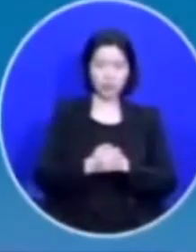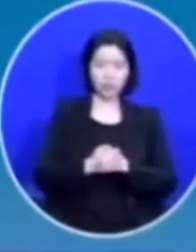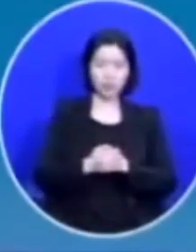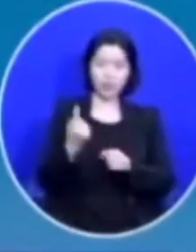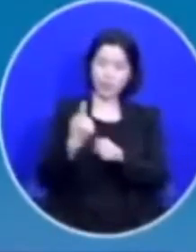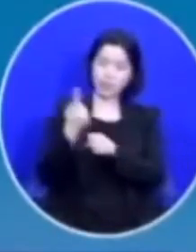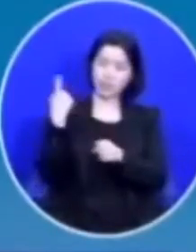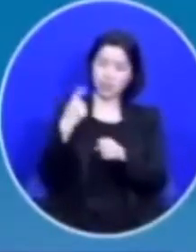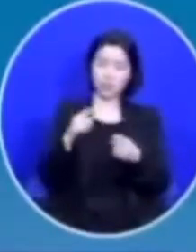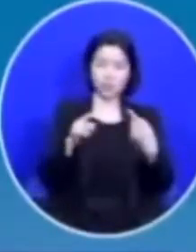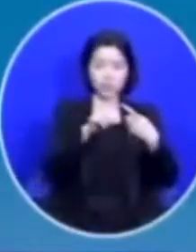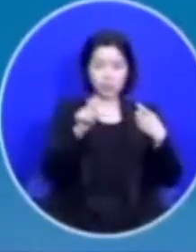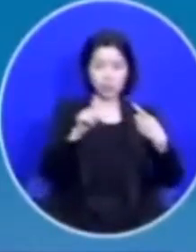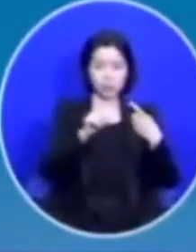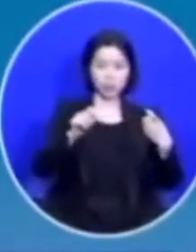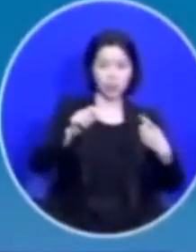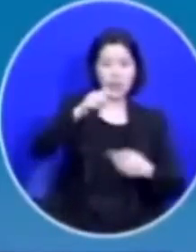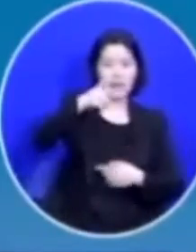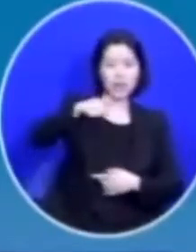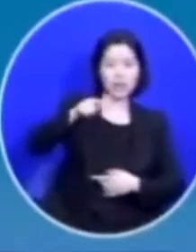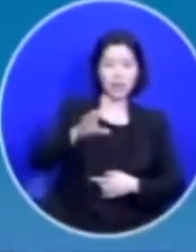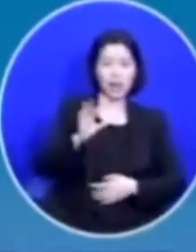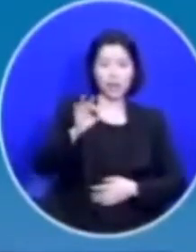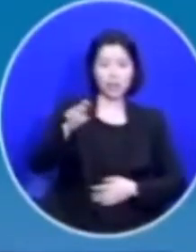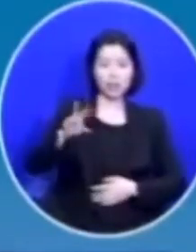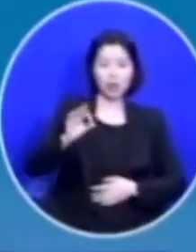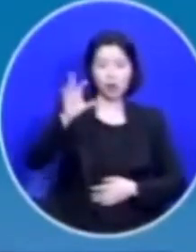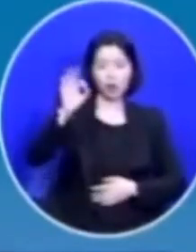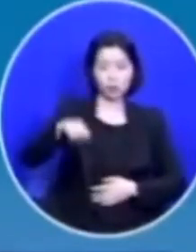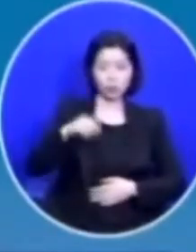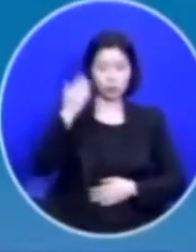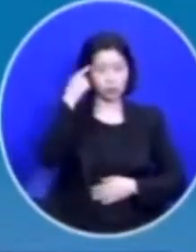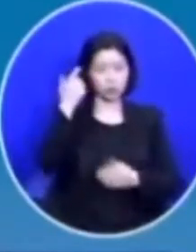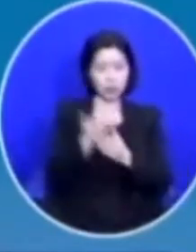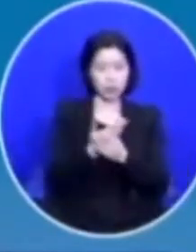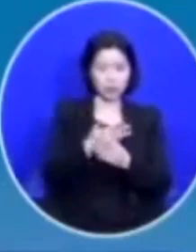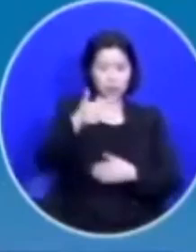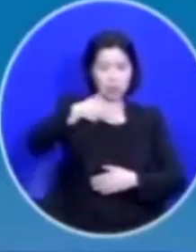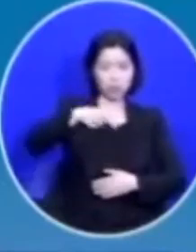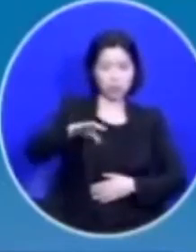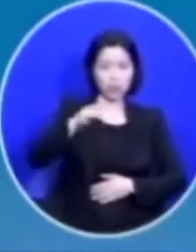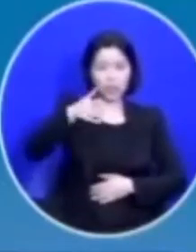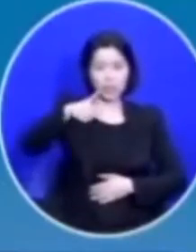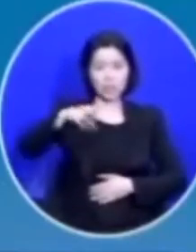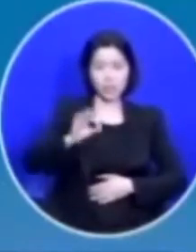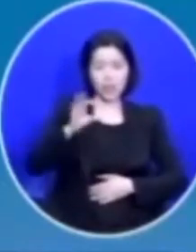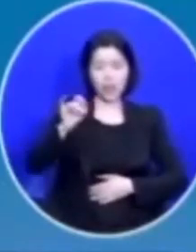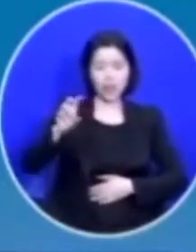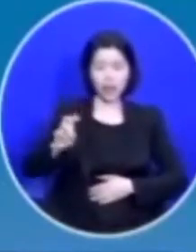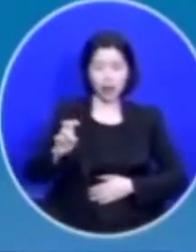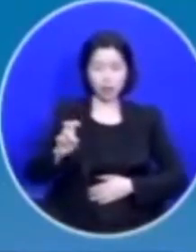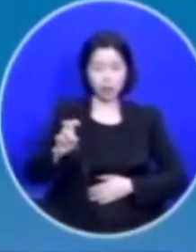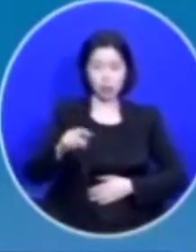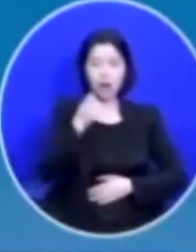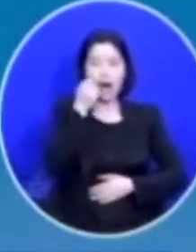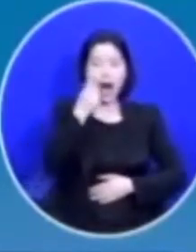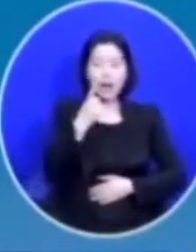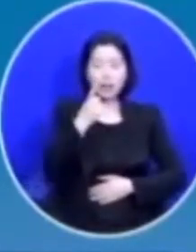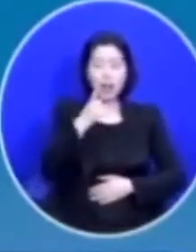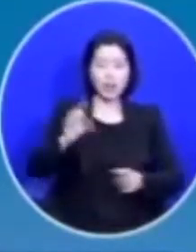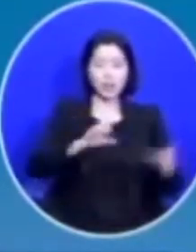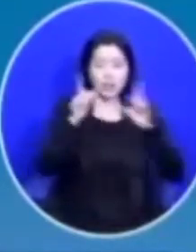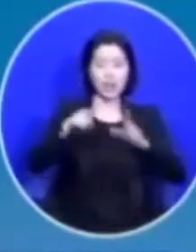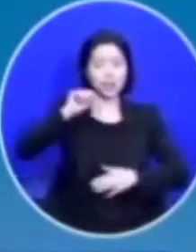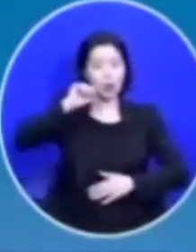작년 11월에 강영호 박사님이 췌장암으로 한달 더 살기 어렵다는 진단을 받고 한국에 있는 많은 지인들에게